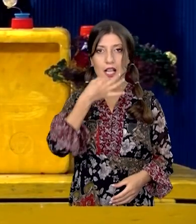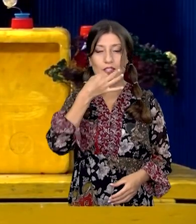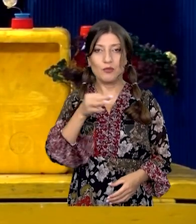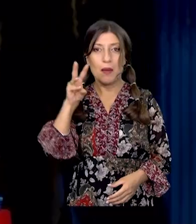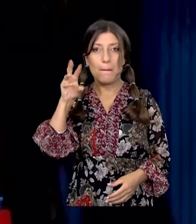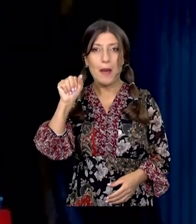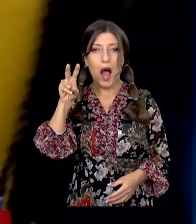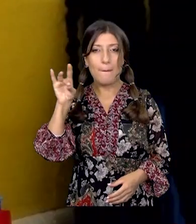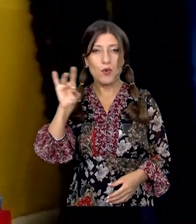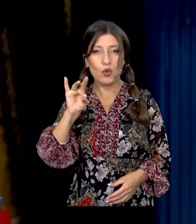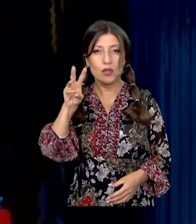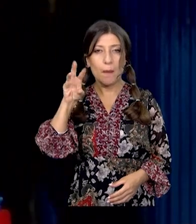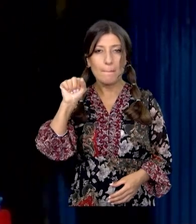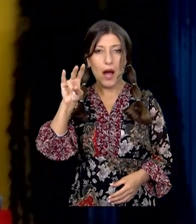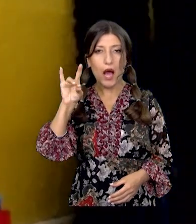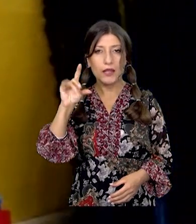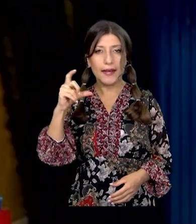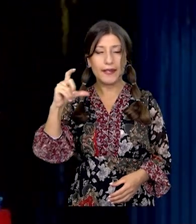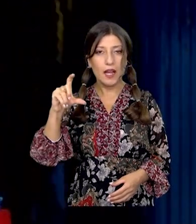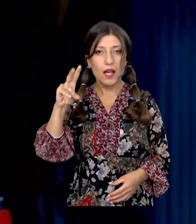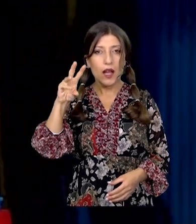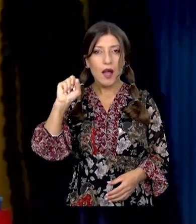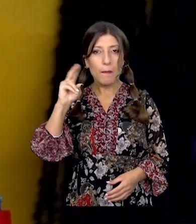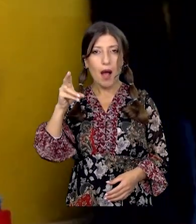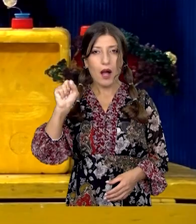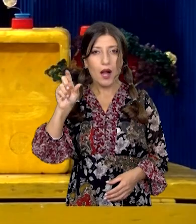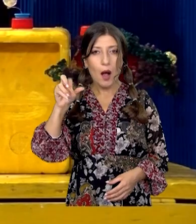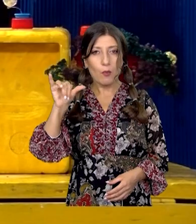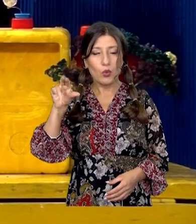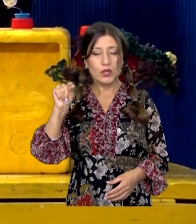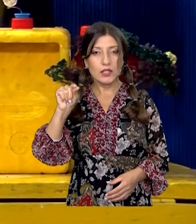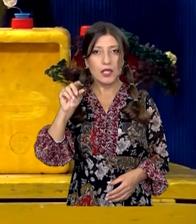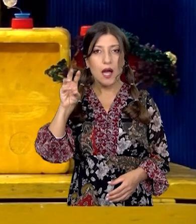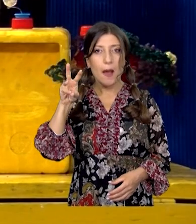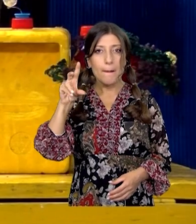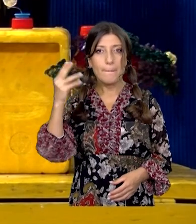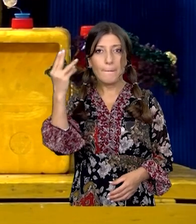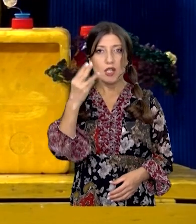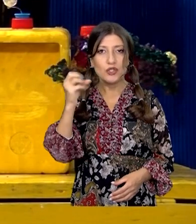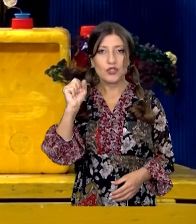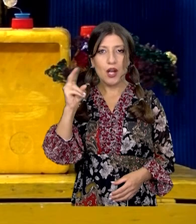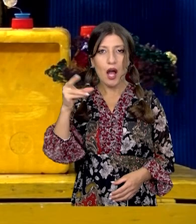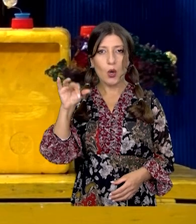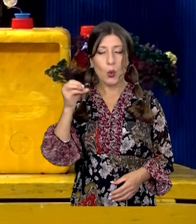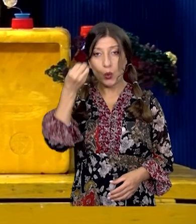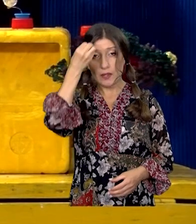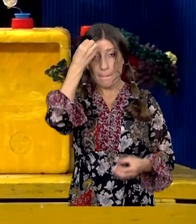եմ մամուր, մանրե, մակաբույց, մշակույթ։